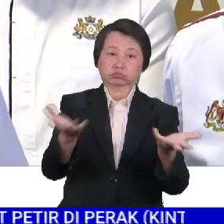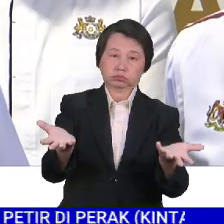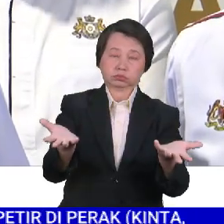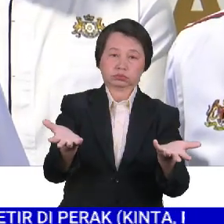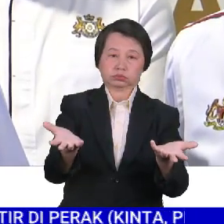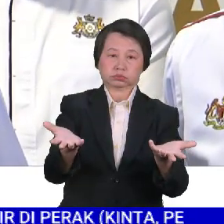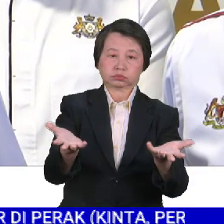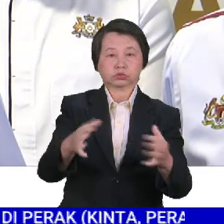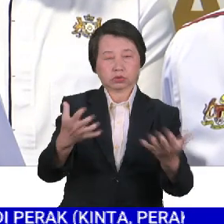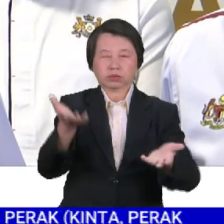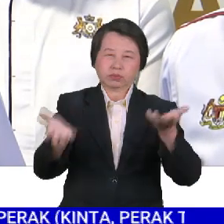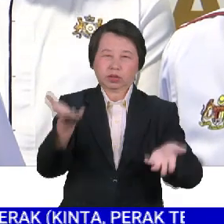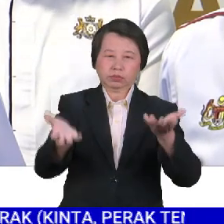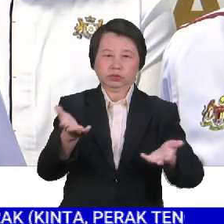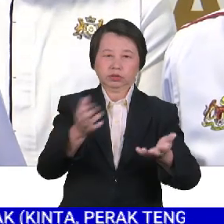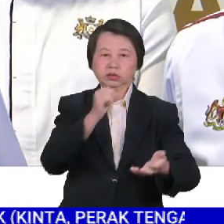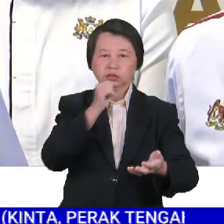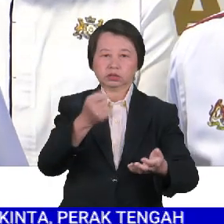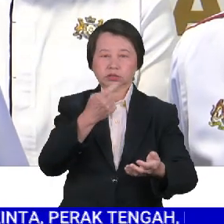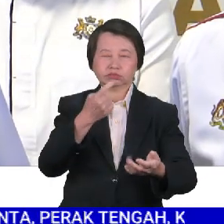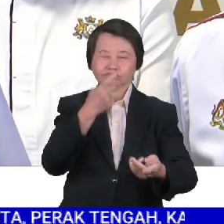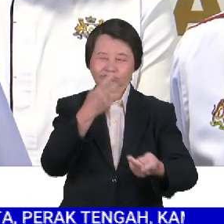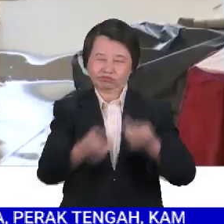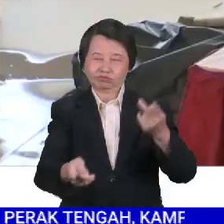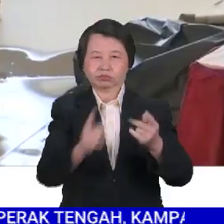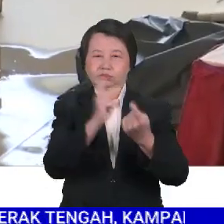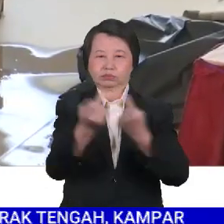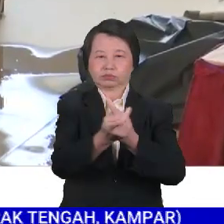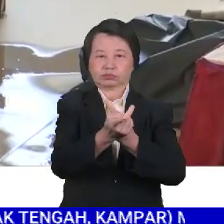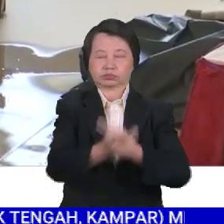walaupun mungkin tidak terlalu kondusif keadaannya.